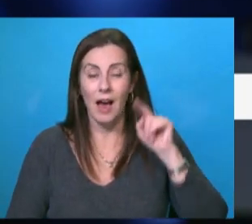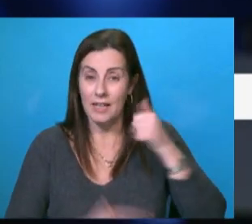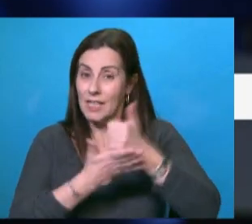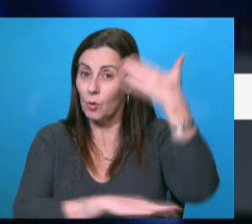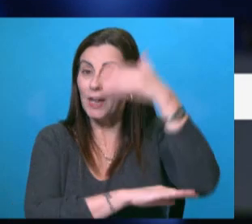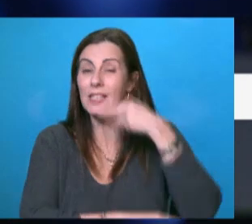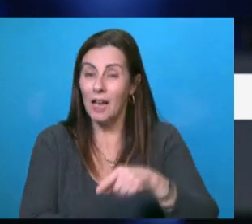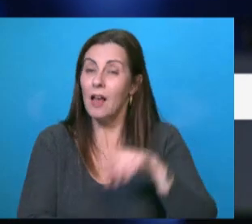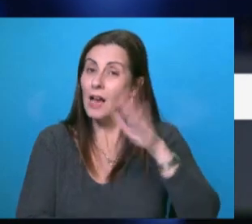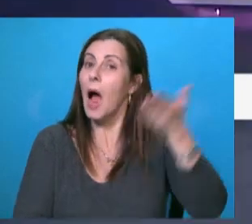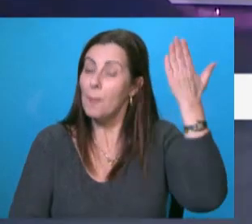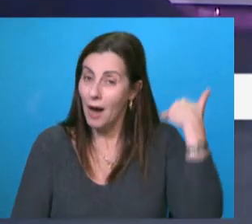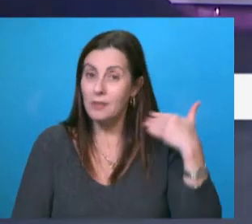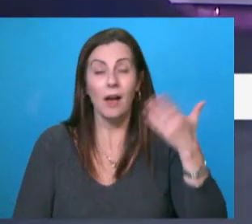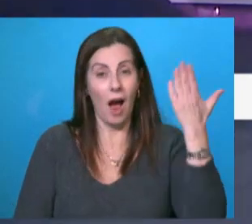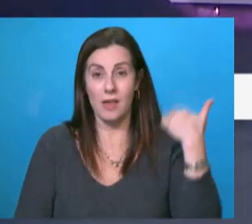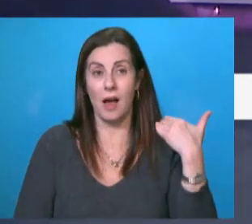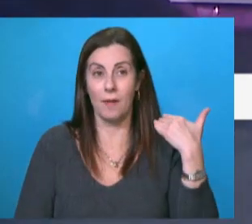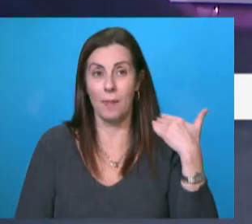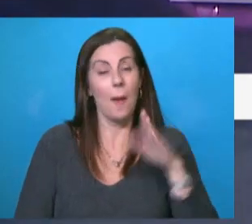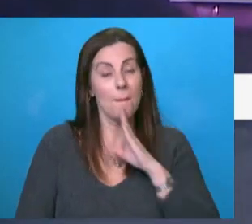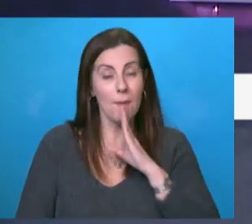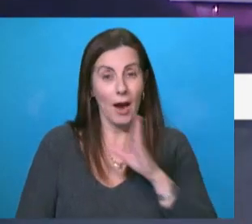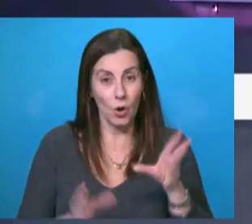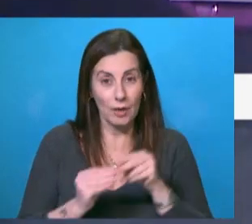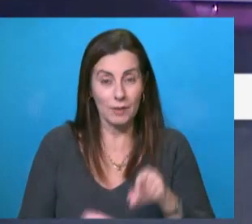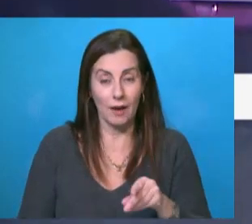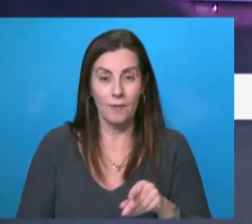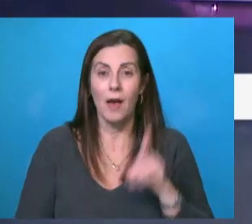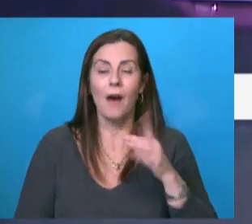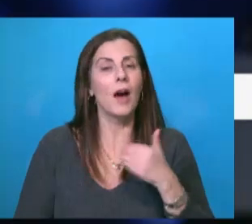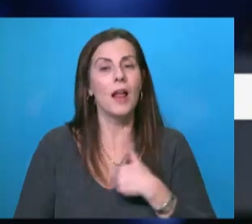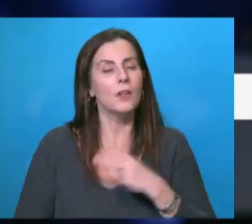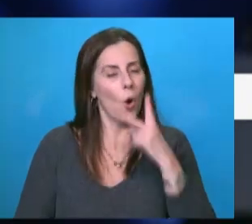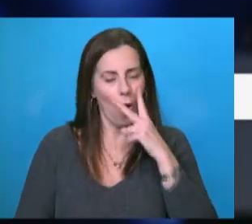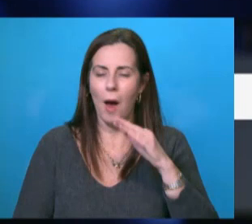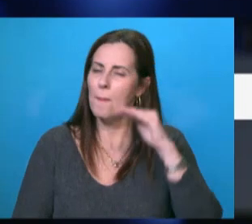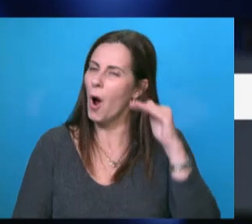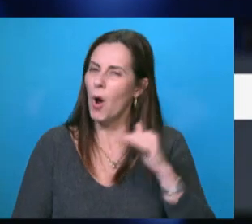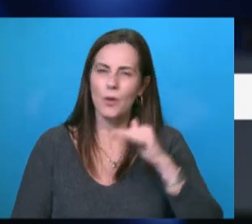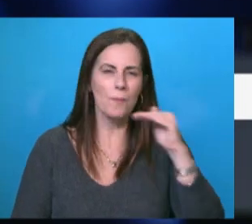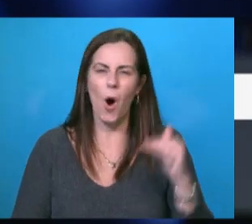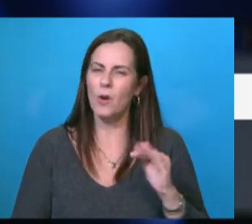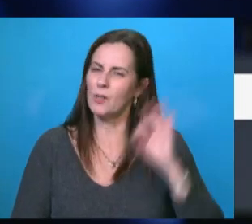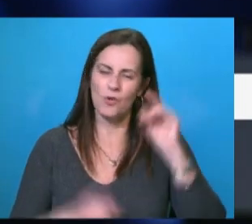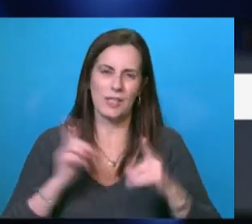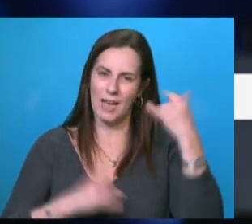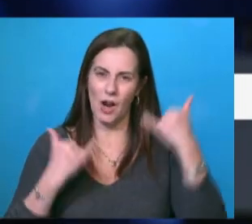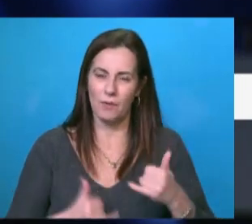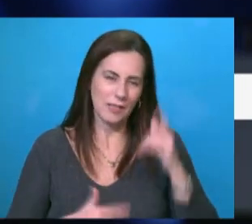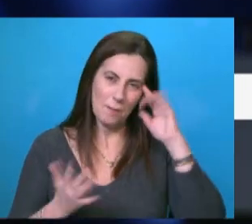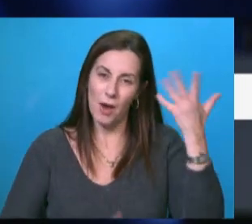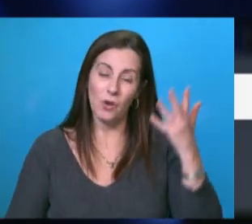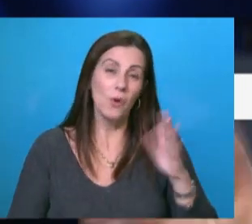גם אז היה בעיות סביב זה, אבל אני רואה פחות ופחות את הסיכוי שזה יקרה היום. זה מטורף. יכול